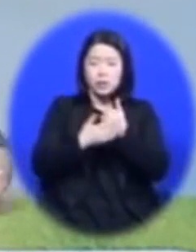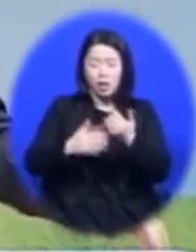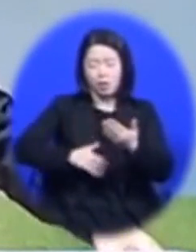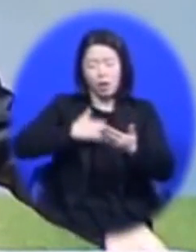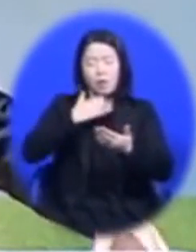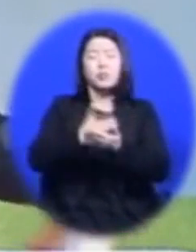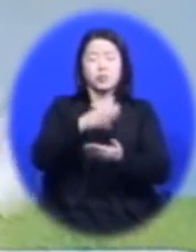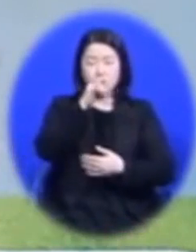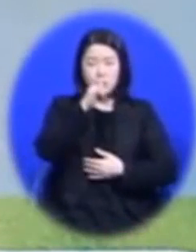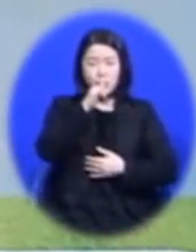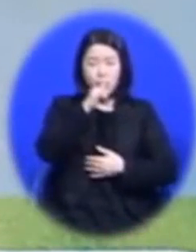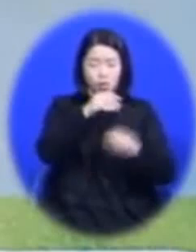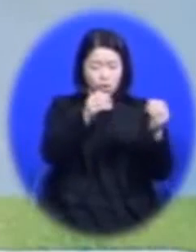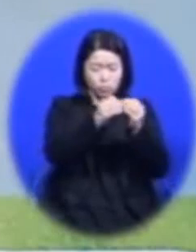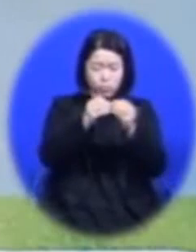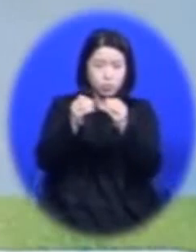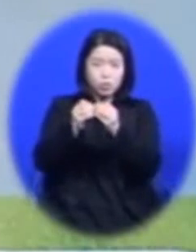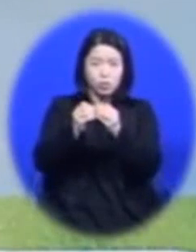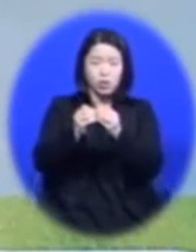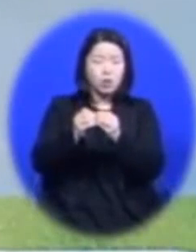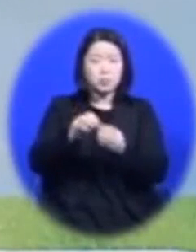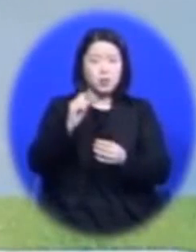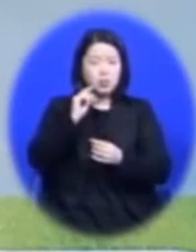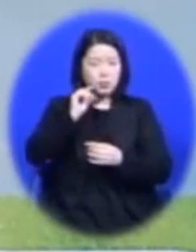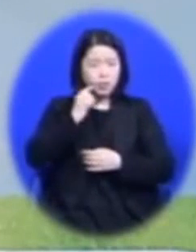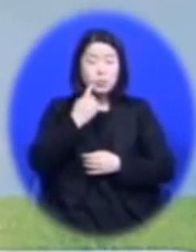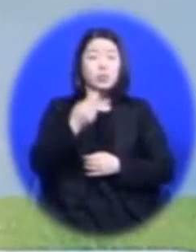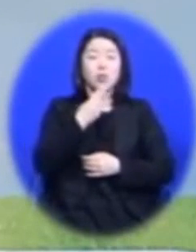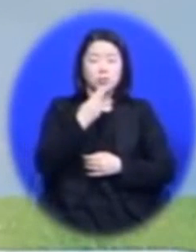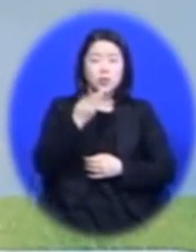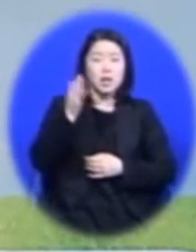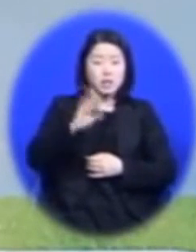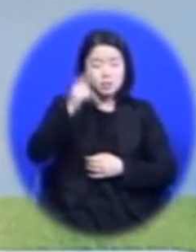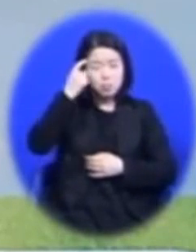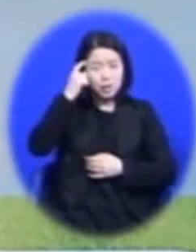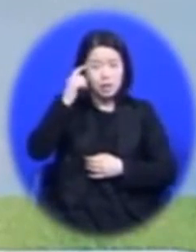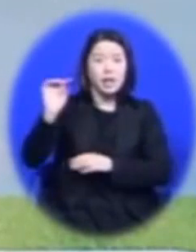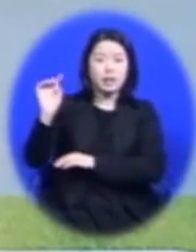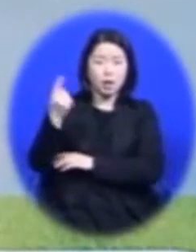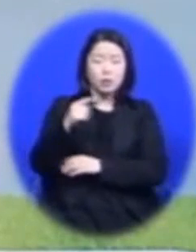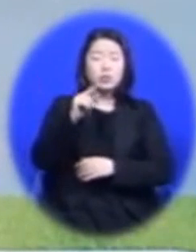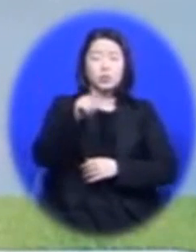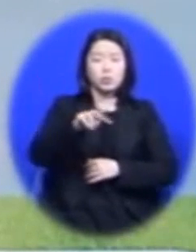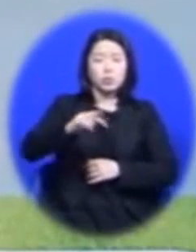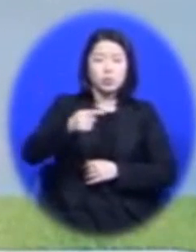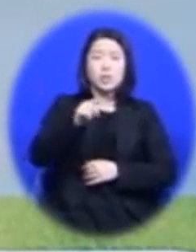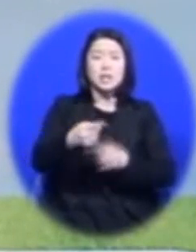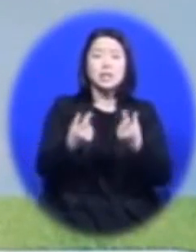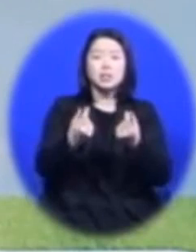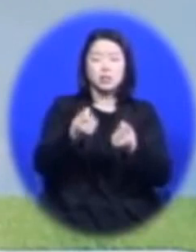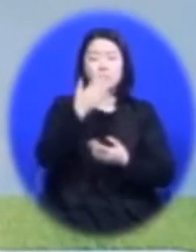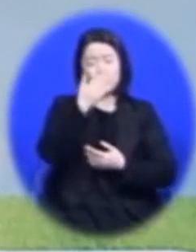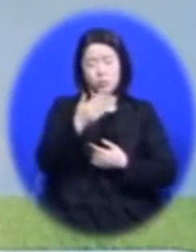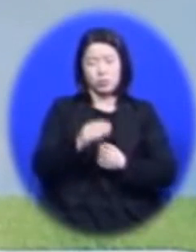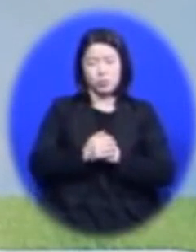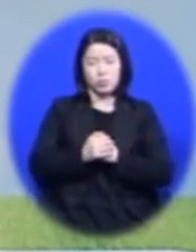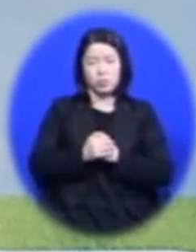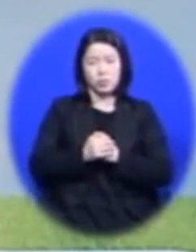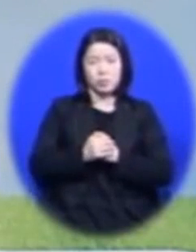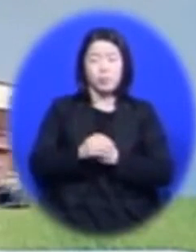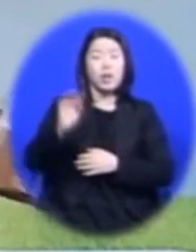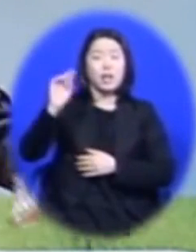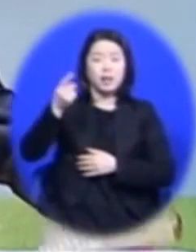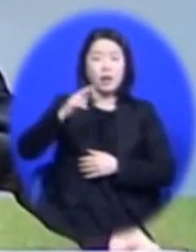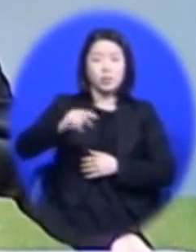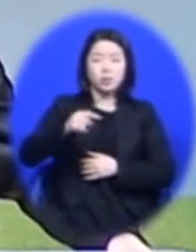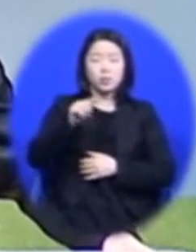감동받았어요. 별로 은혜 받을 구절이 없는데도 말이에요. 왜? 다윗도 이랬구나. 다윗도 이랬구나.